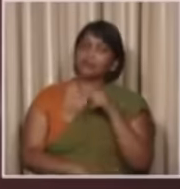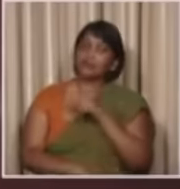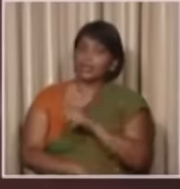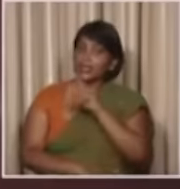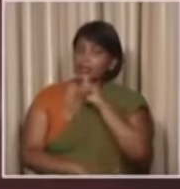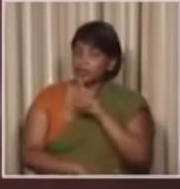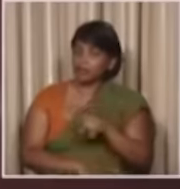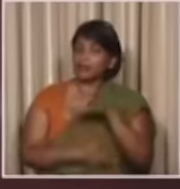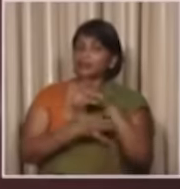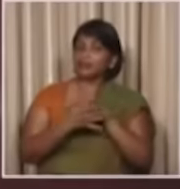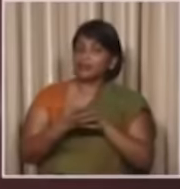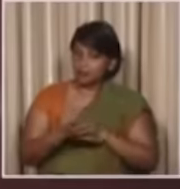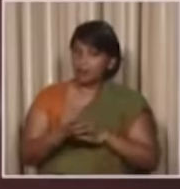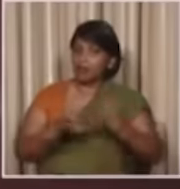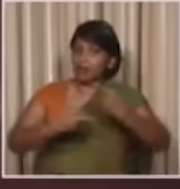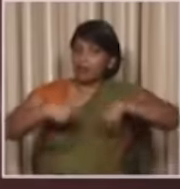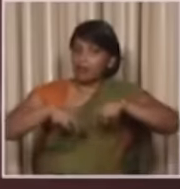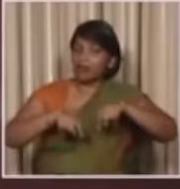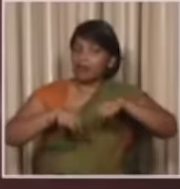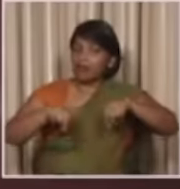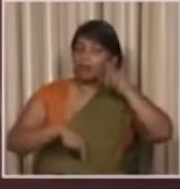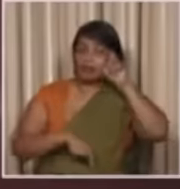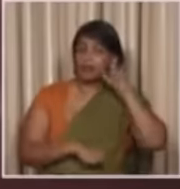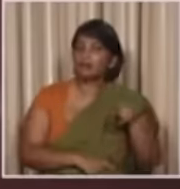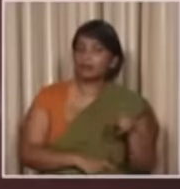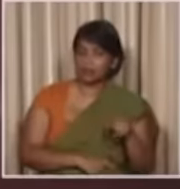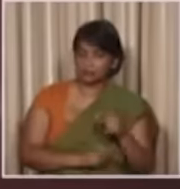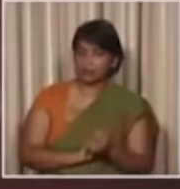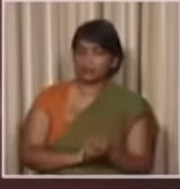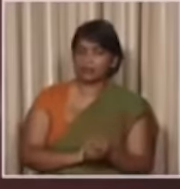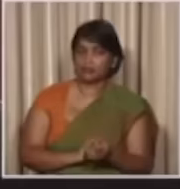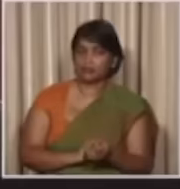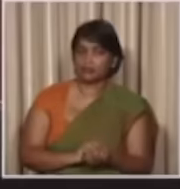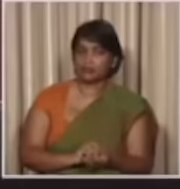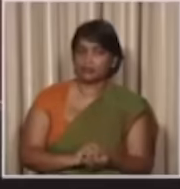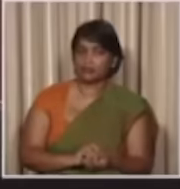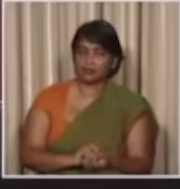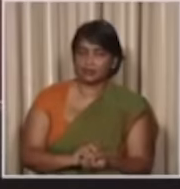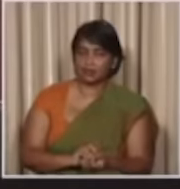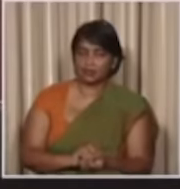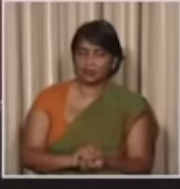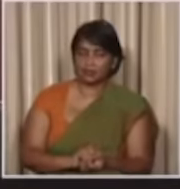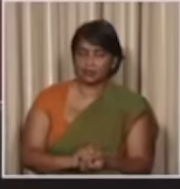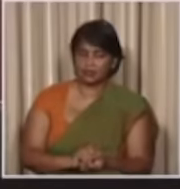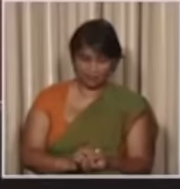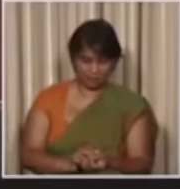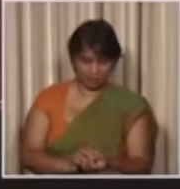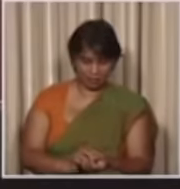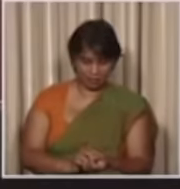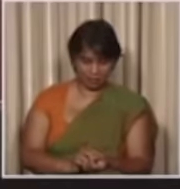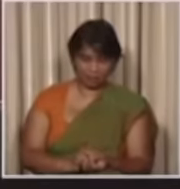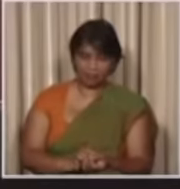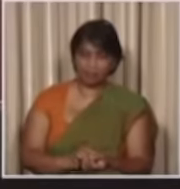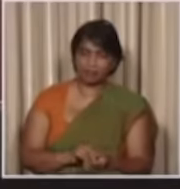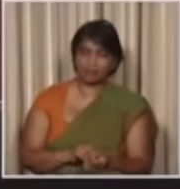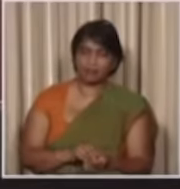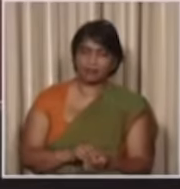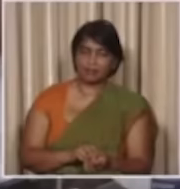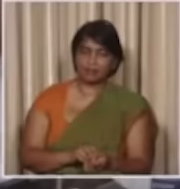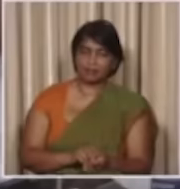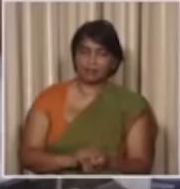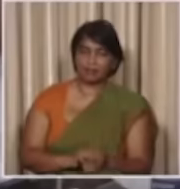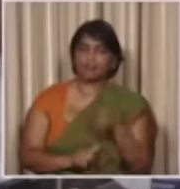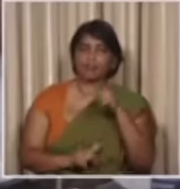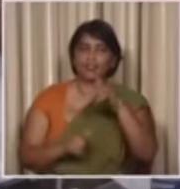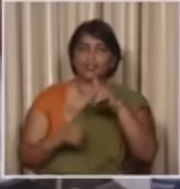කියපු ප්‍රකාශය රිවයින් කරලා බලන්න රිවයින් කරලා බලන්න හරි බොහොමයි සුතේ ක්‍රියාත්මක කරන්න කියලා